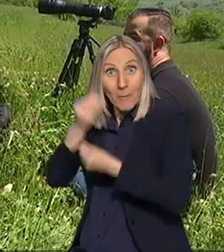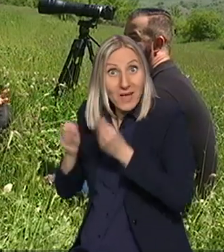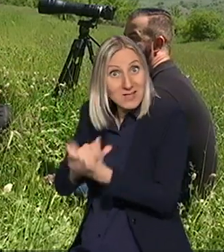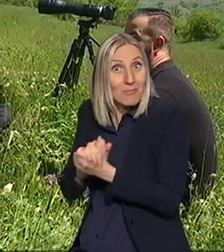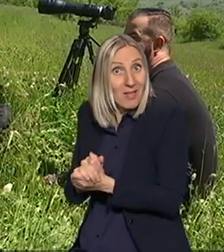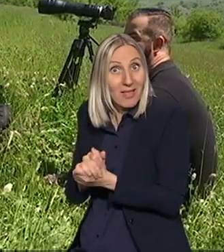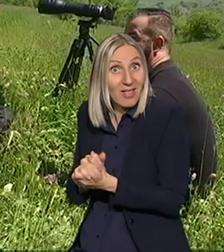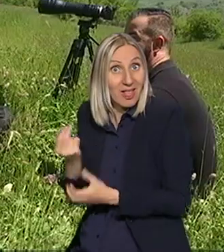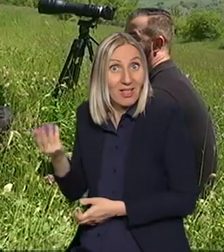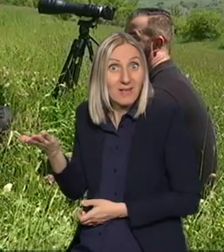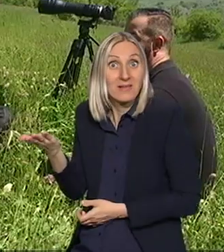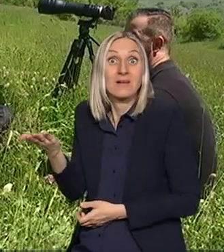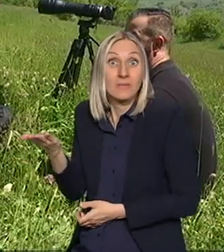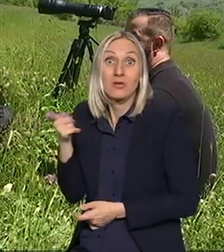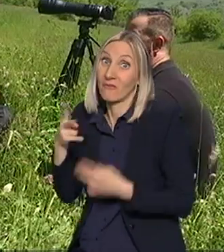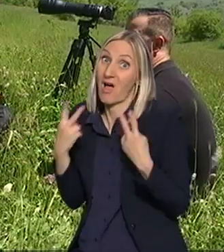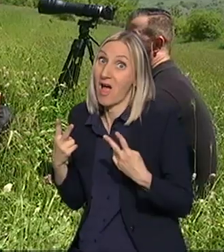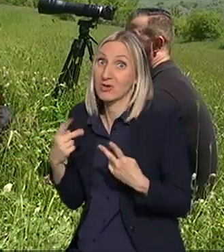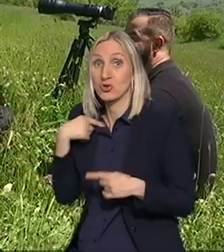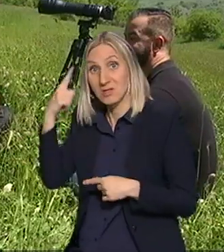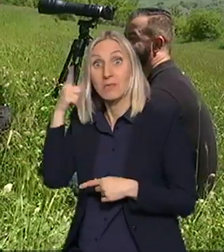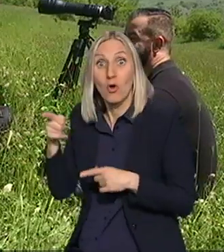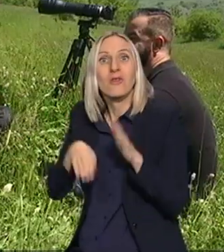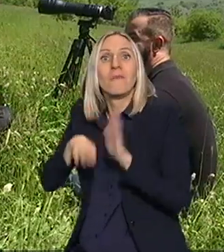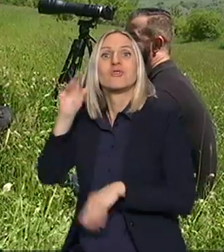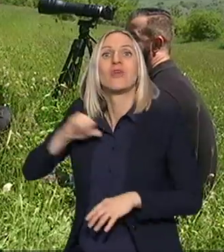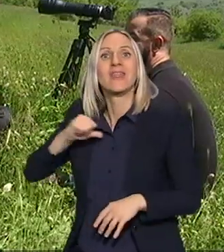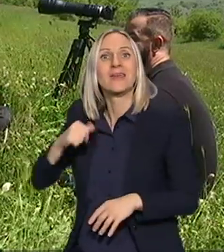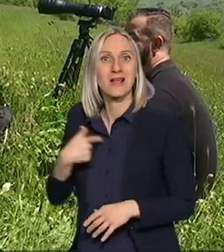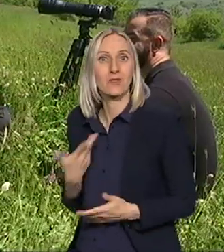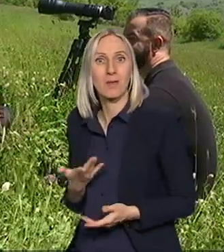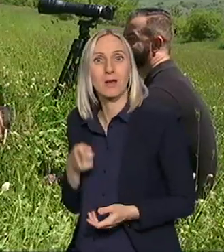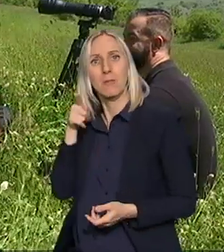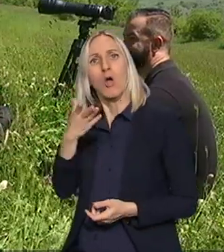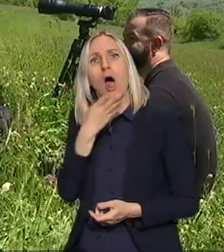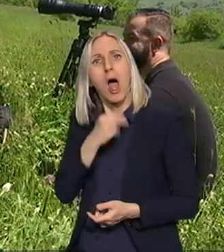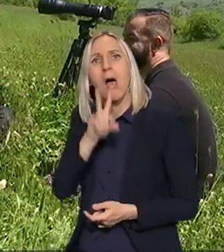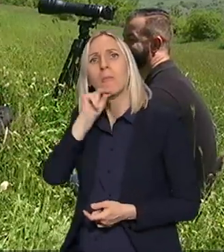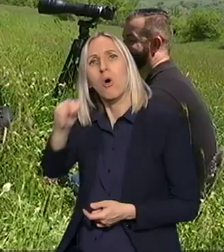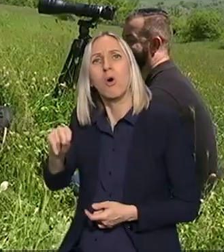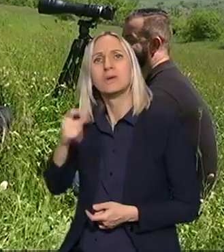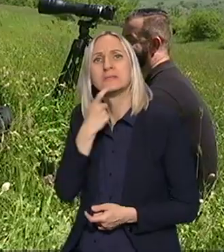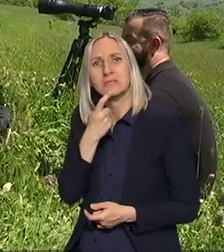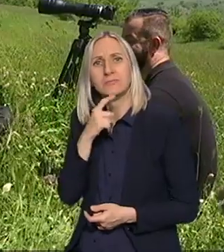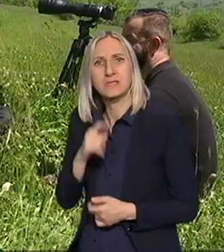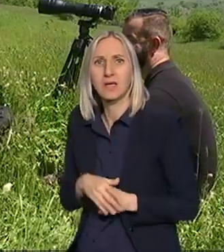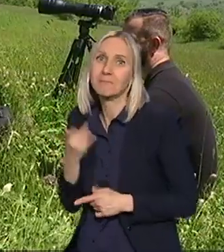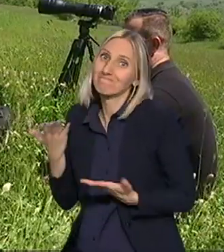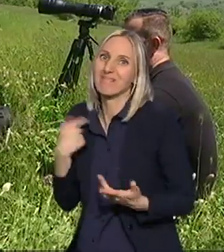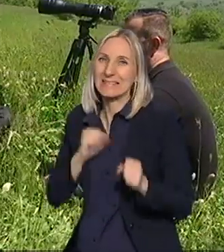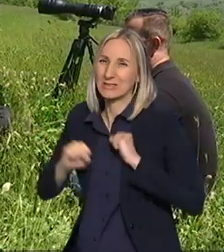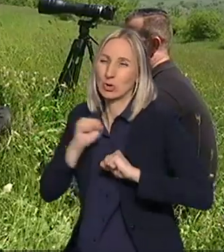da znamo, mislim, još interesantnije to. Jako dobro govoriš srpski. Pa trudim